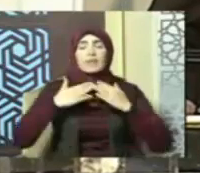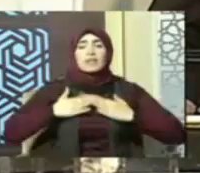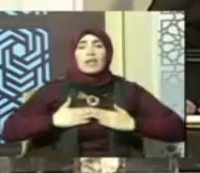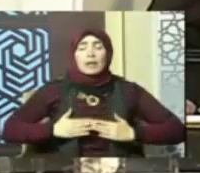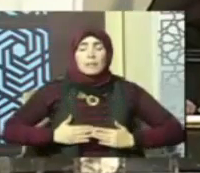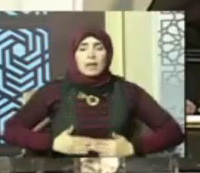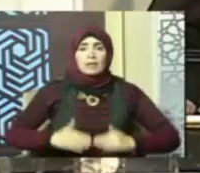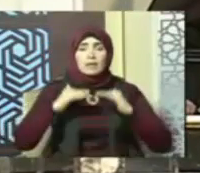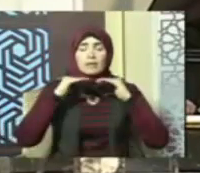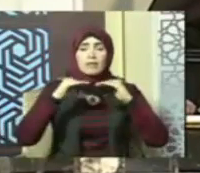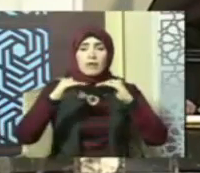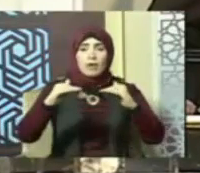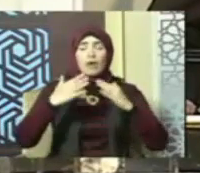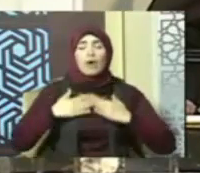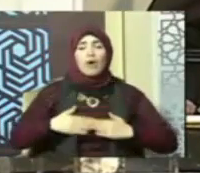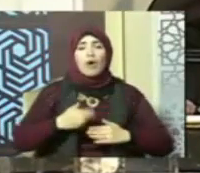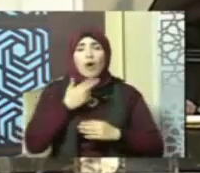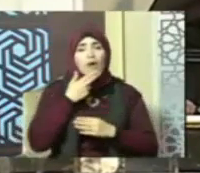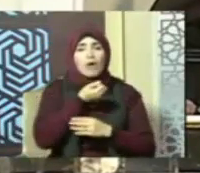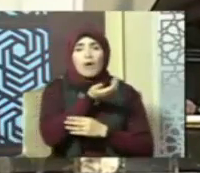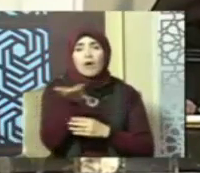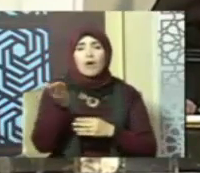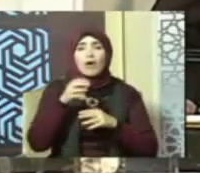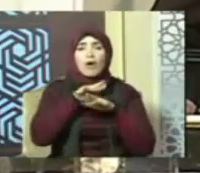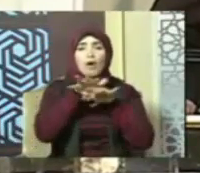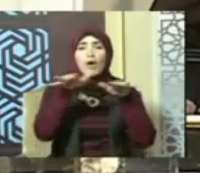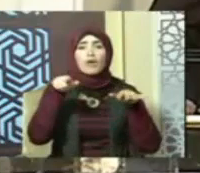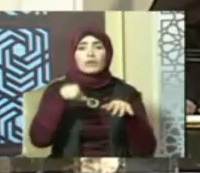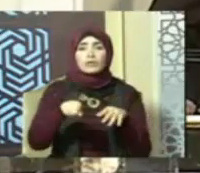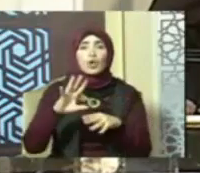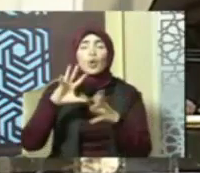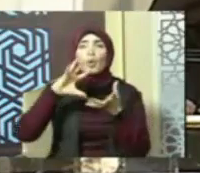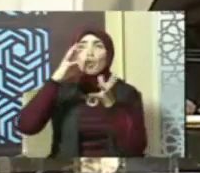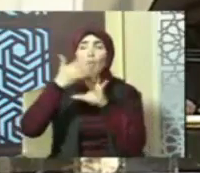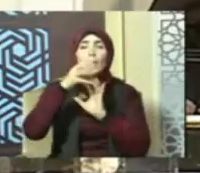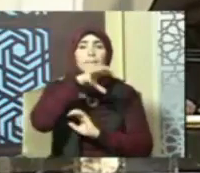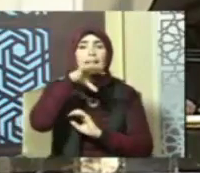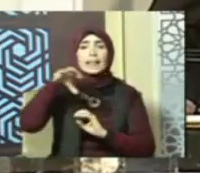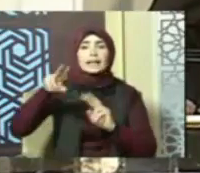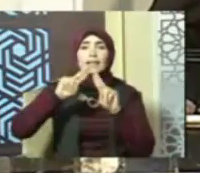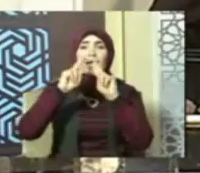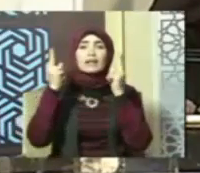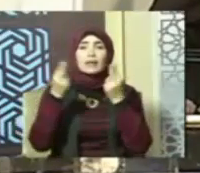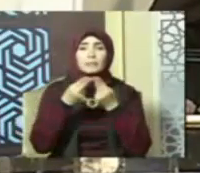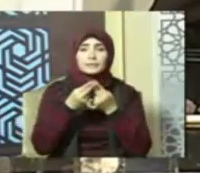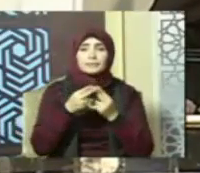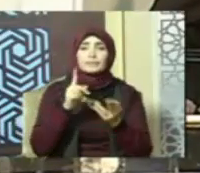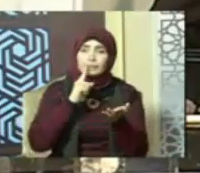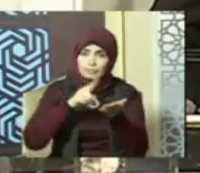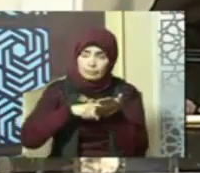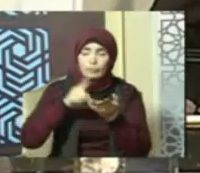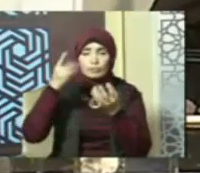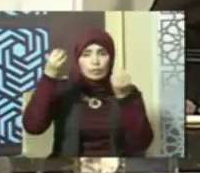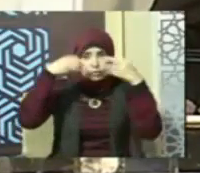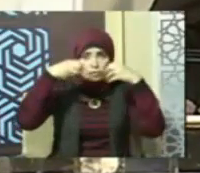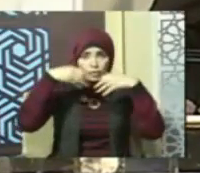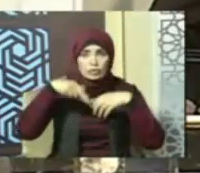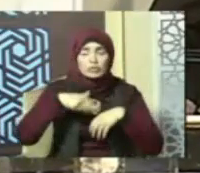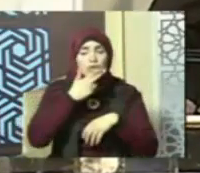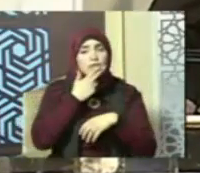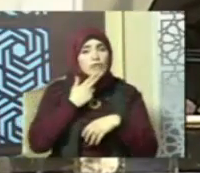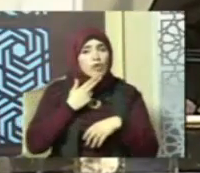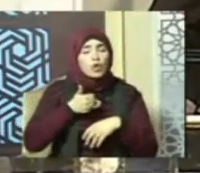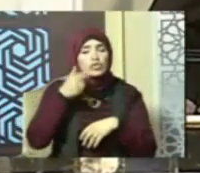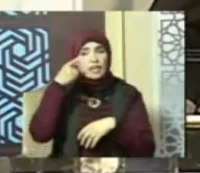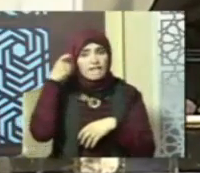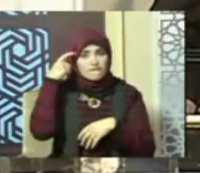أمانا سخاء رخاء وسائر بلاد العالمين، وأن ترزقنا حسن